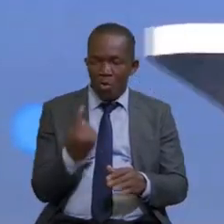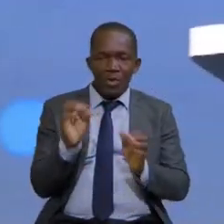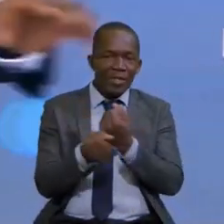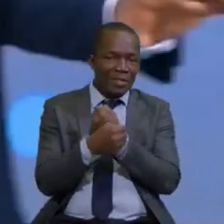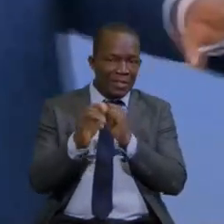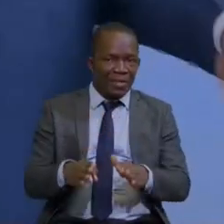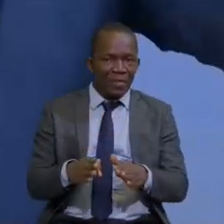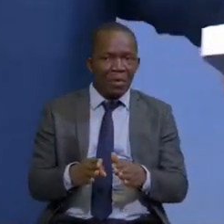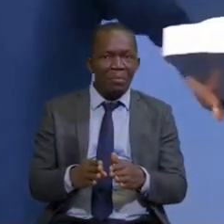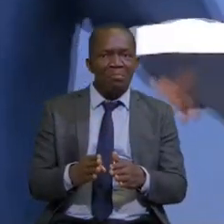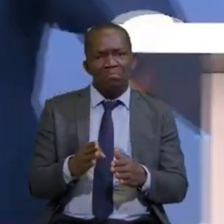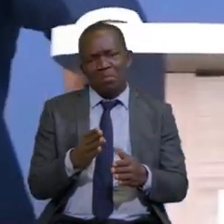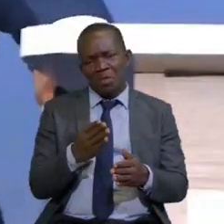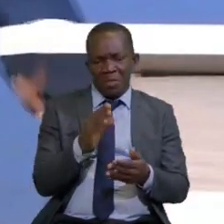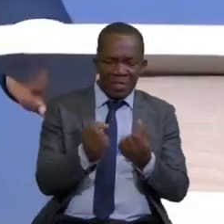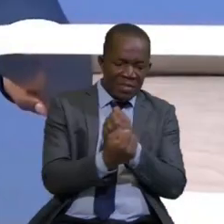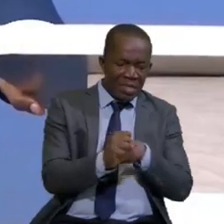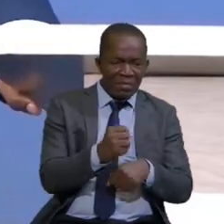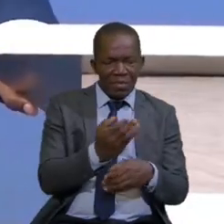certains cas il peut ne pas être capable, non,